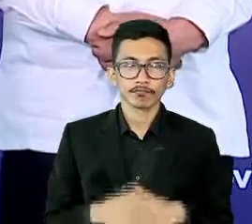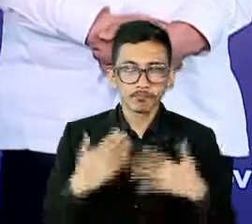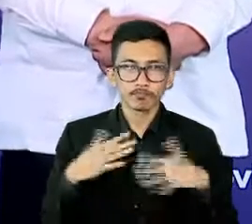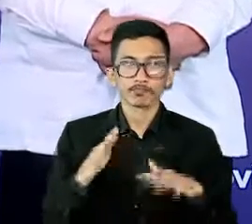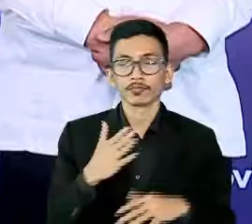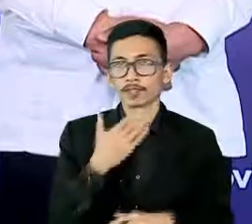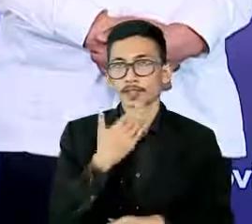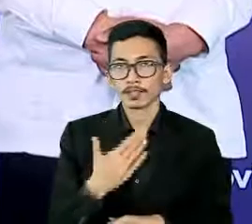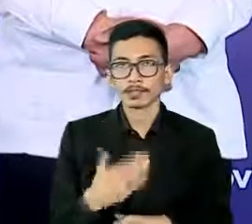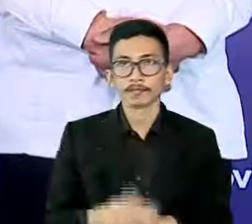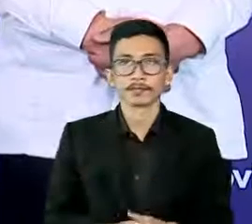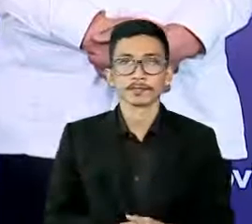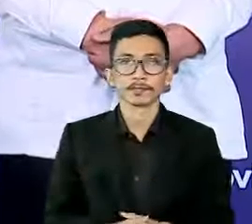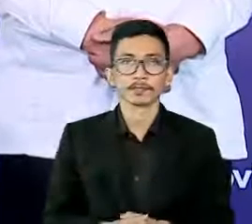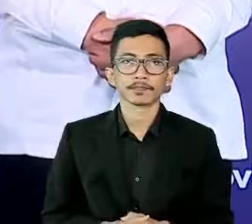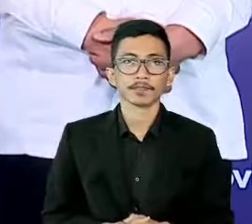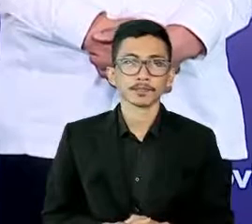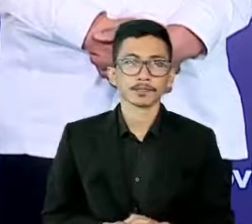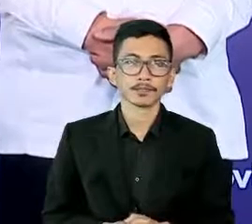kasih